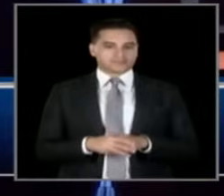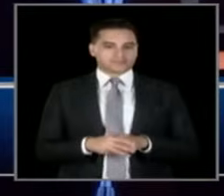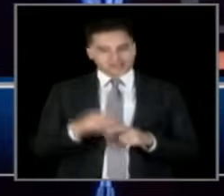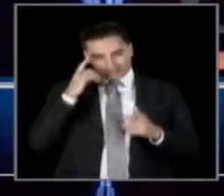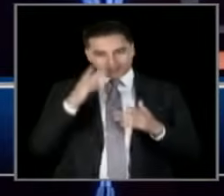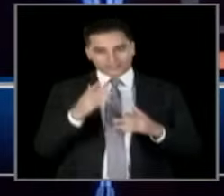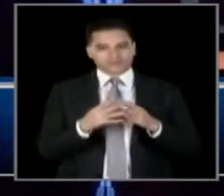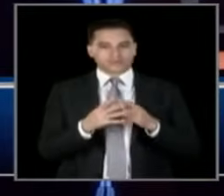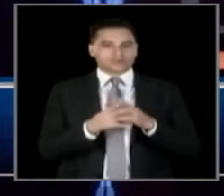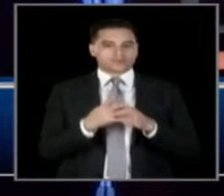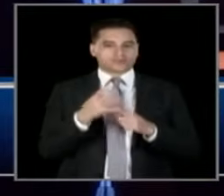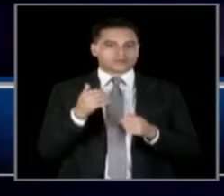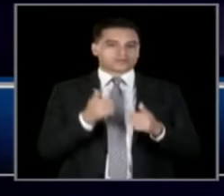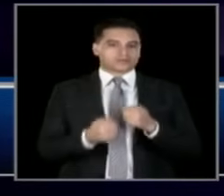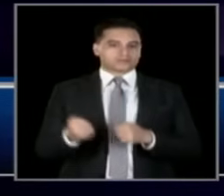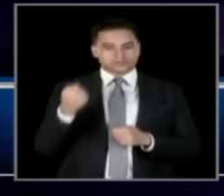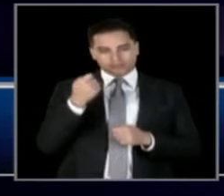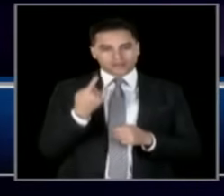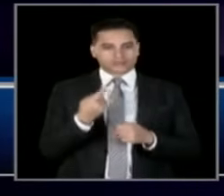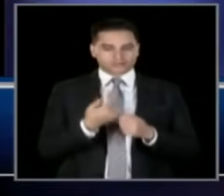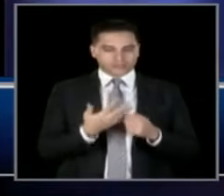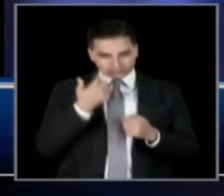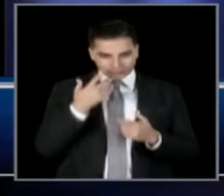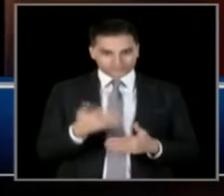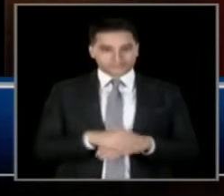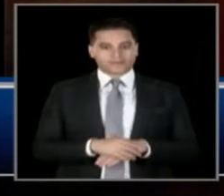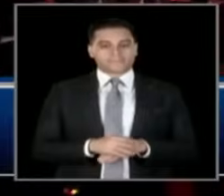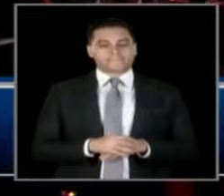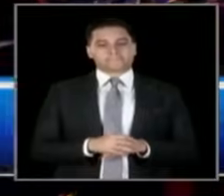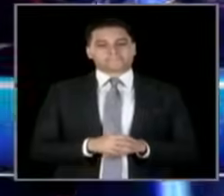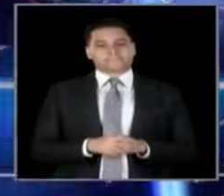ركزوا في الاختيارات. كريمة طبعا إجابة خاطئة.